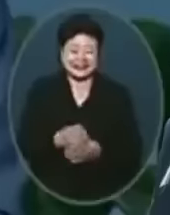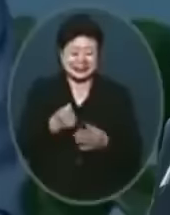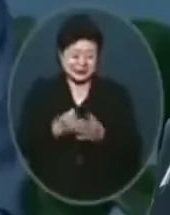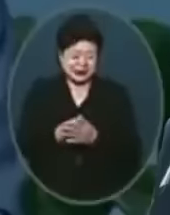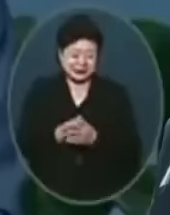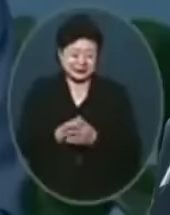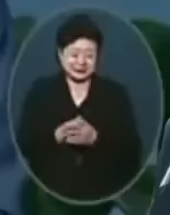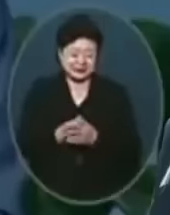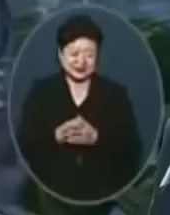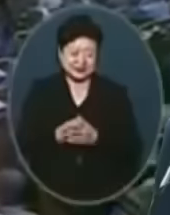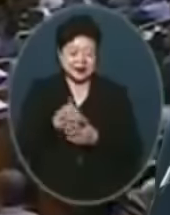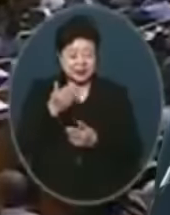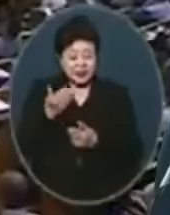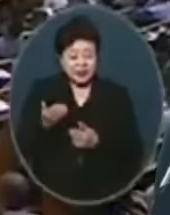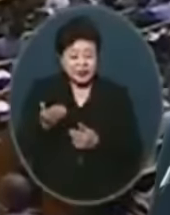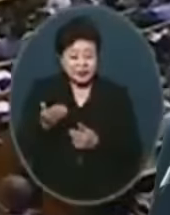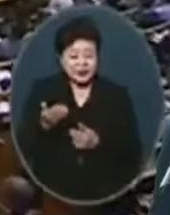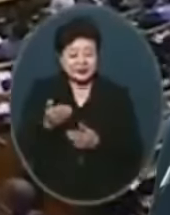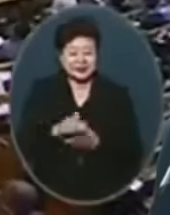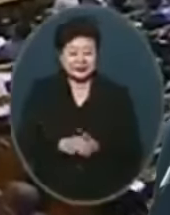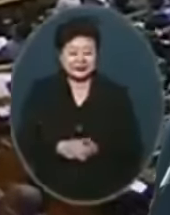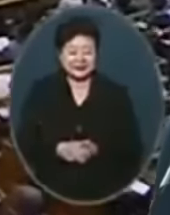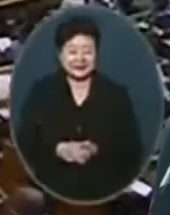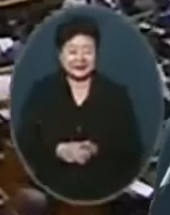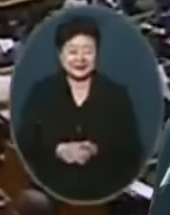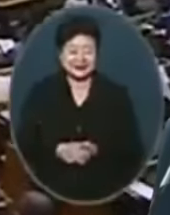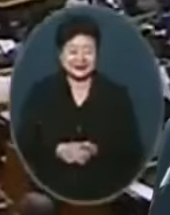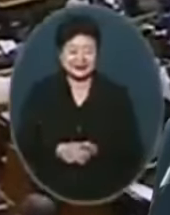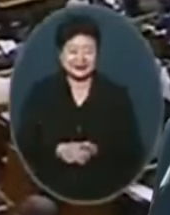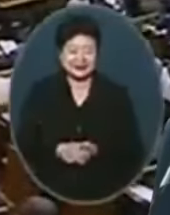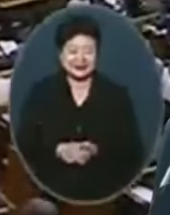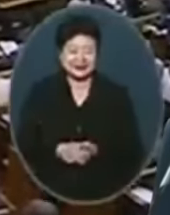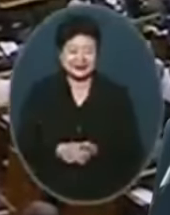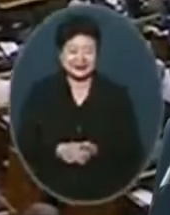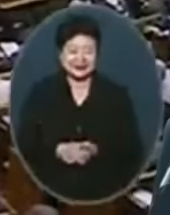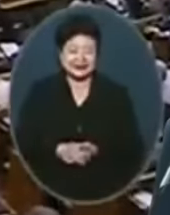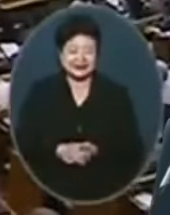그러면 여러분 아닌